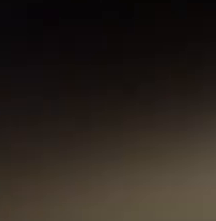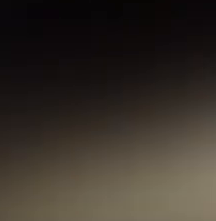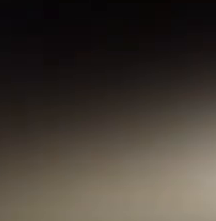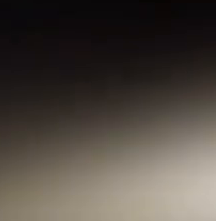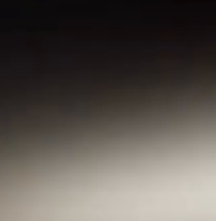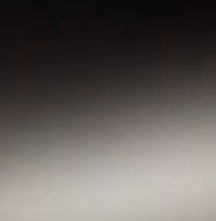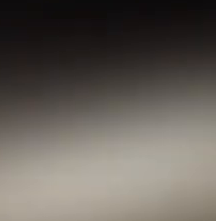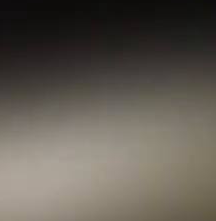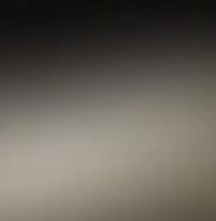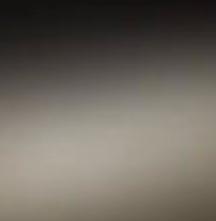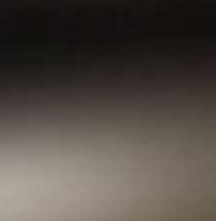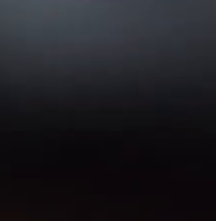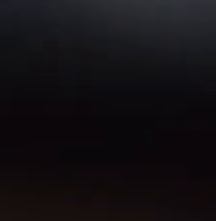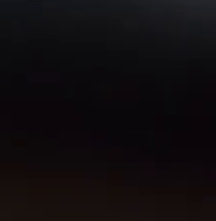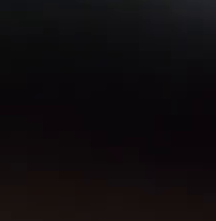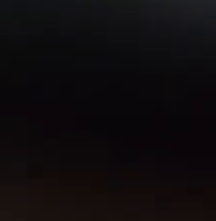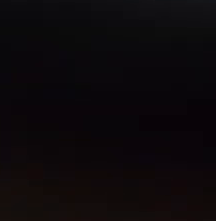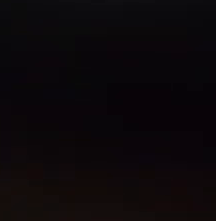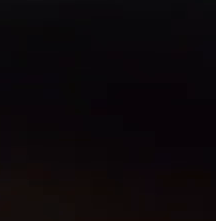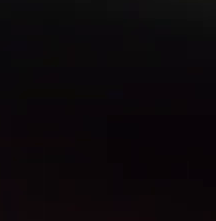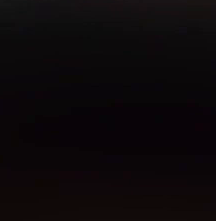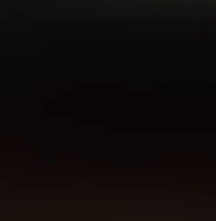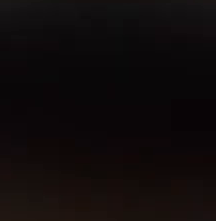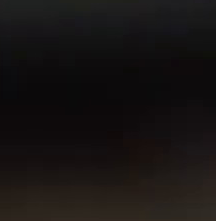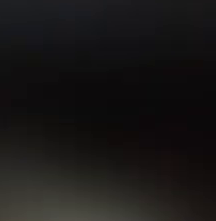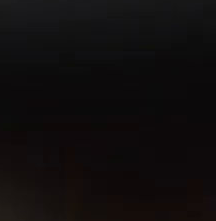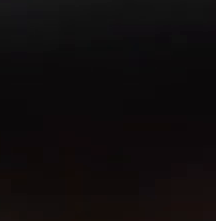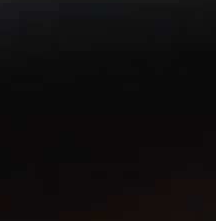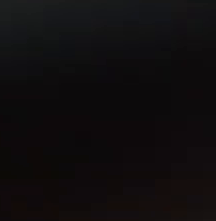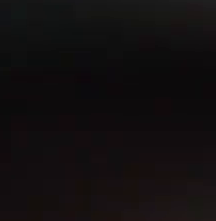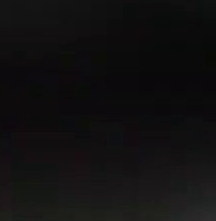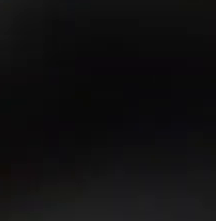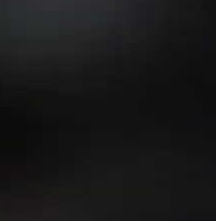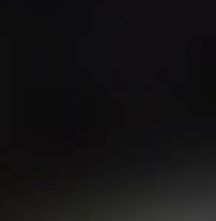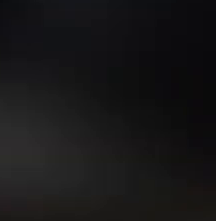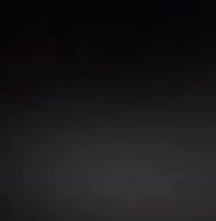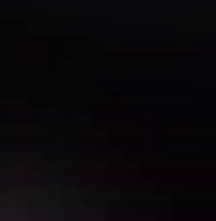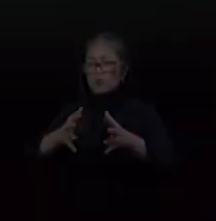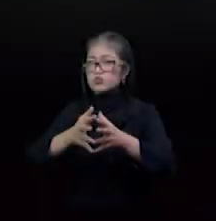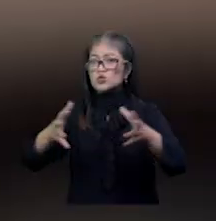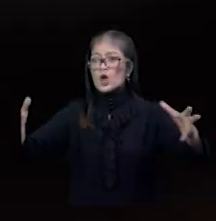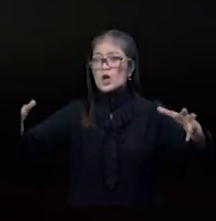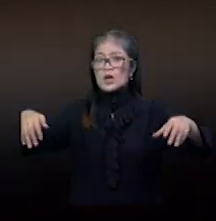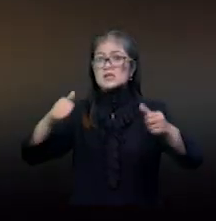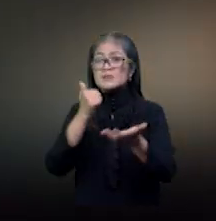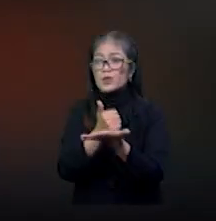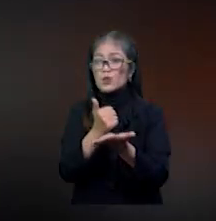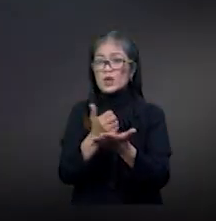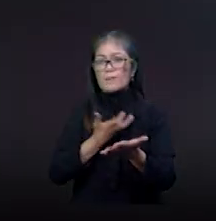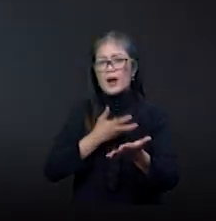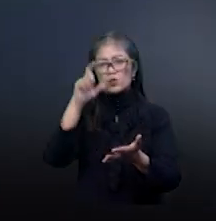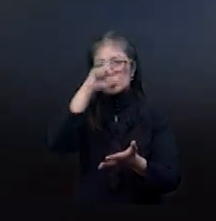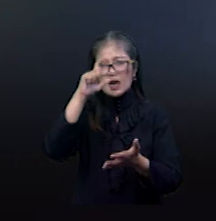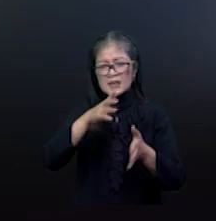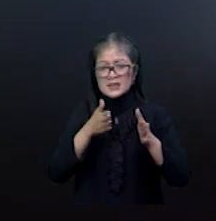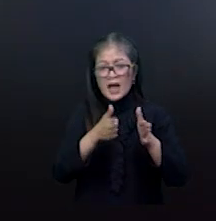14 anggota klub motor trail hilang dalam rencana aksinya membuka jalur baru di kawasan hutan. Mereka berangkat sejak pagi